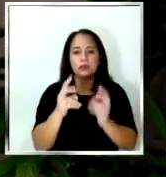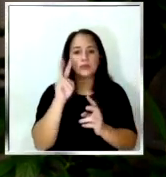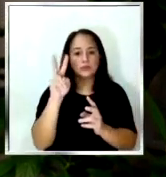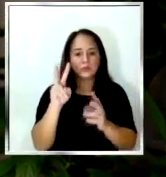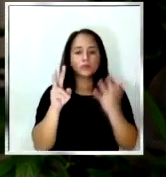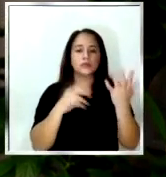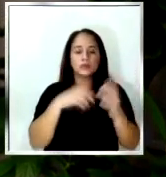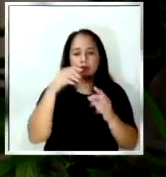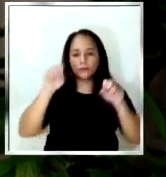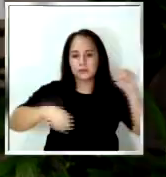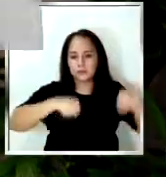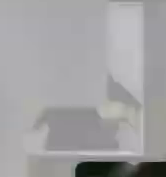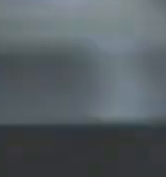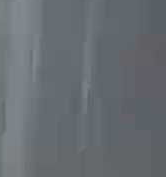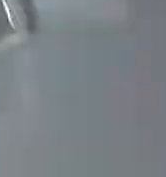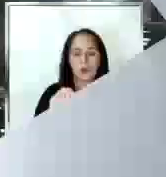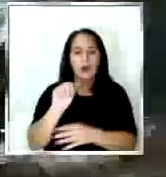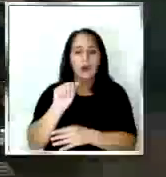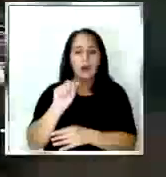Tinutukan niya ni Von Aquino.